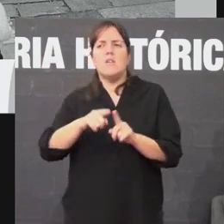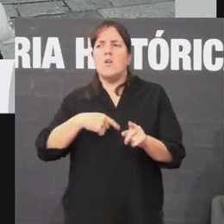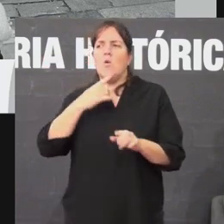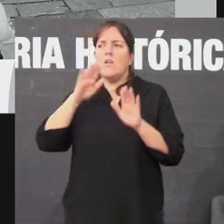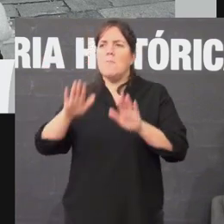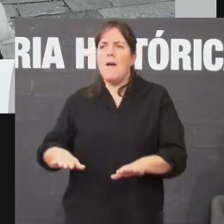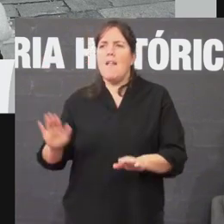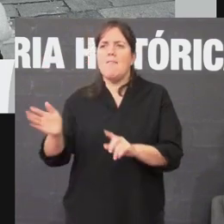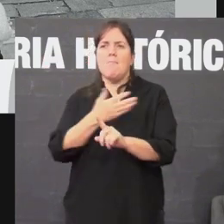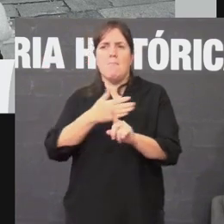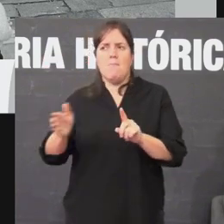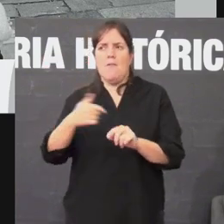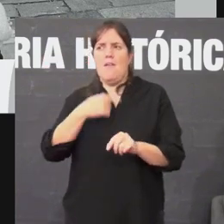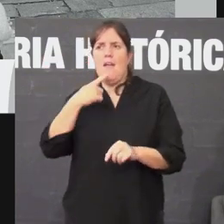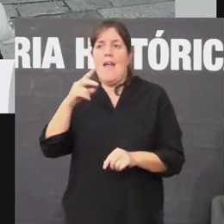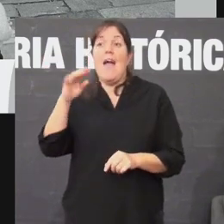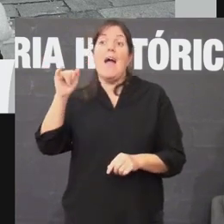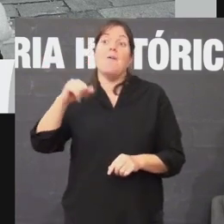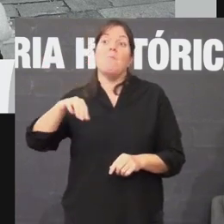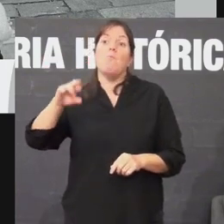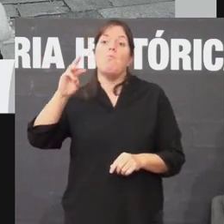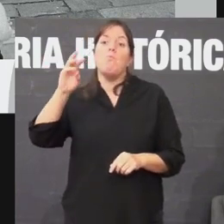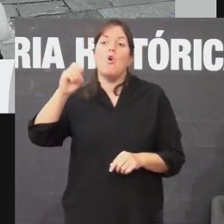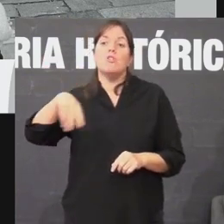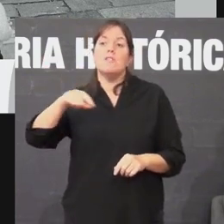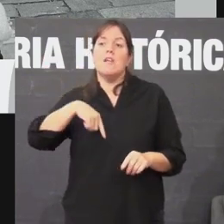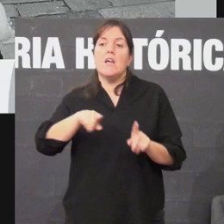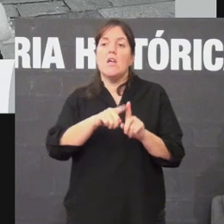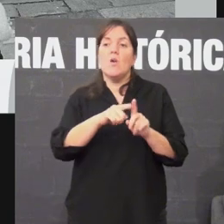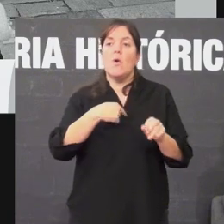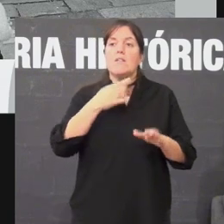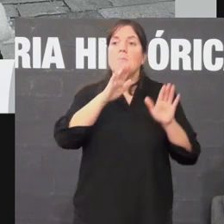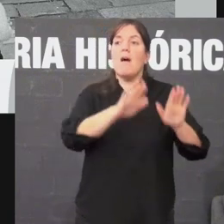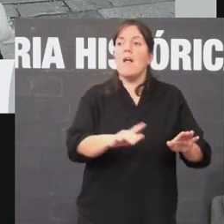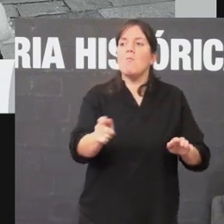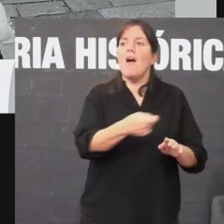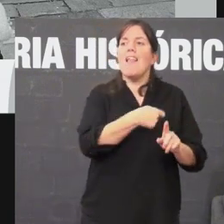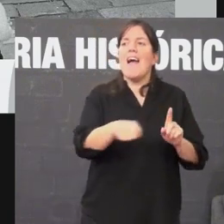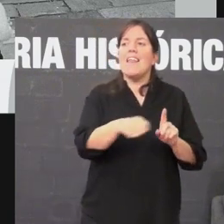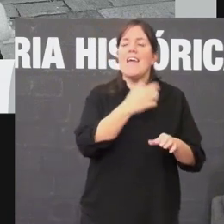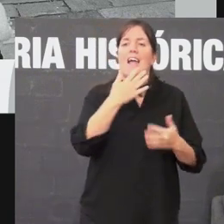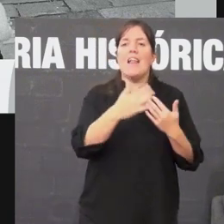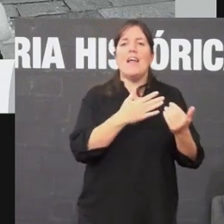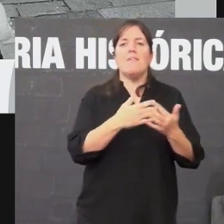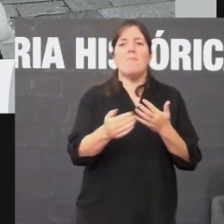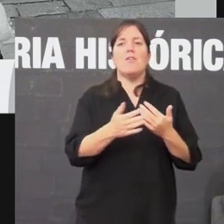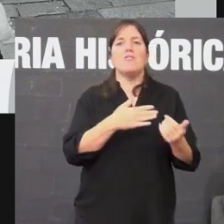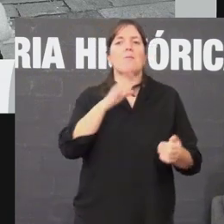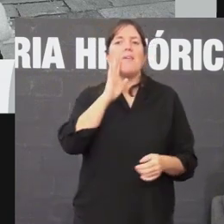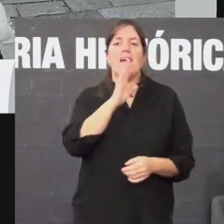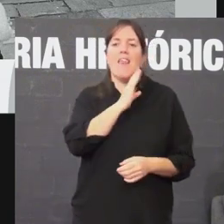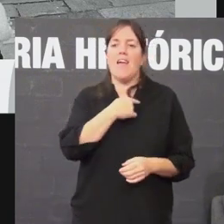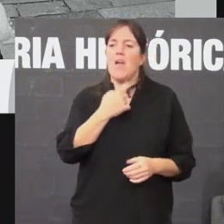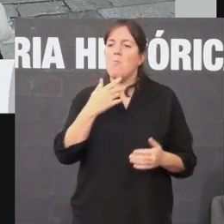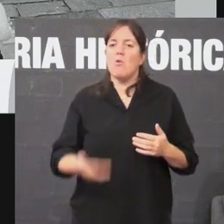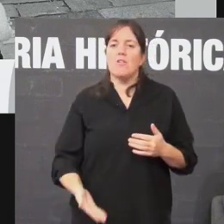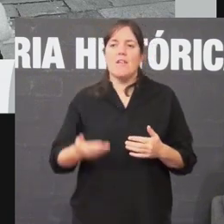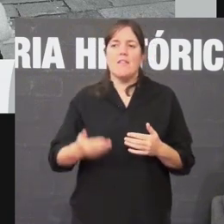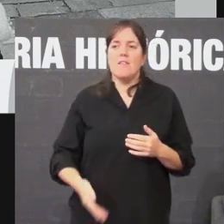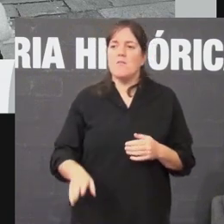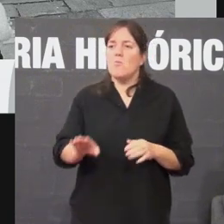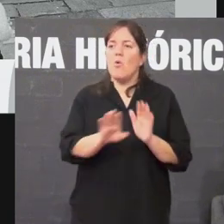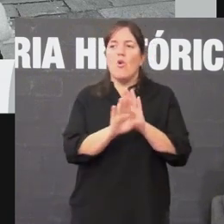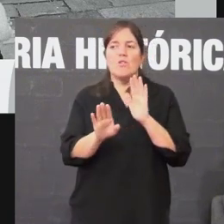falamos e defendemos o galego, é tamén como separámos a regra que lleva a ter nas mans de miña nai. É importantísimo que